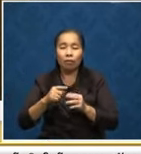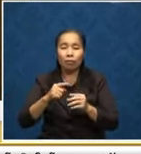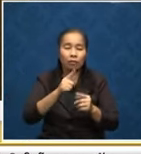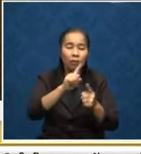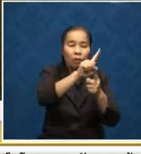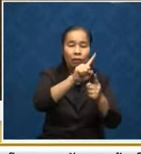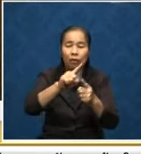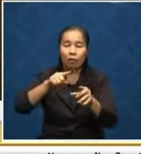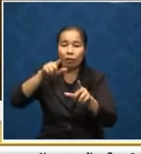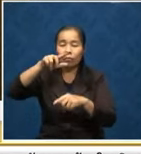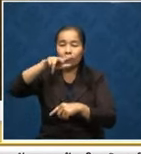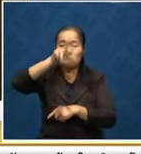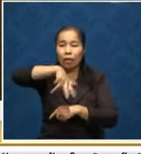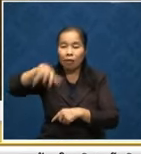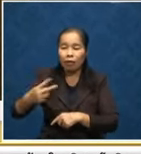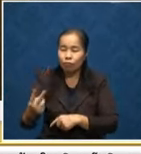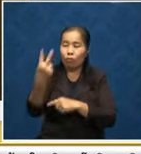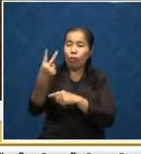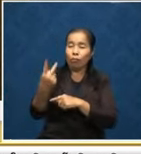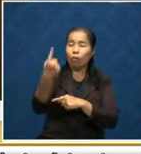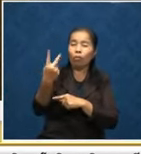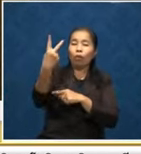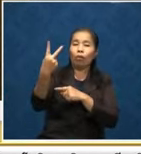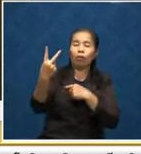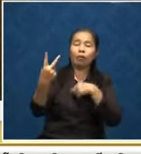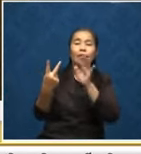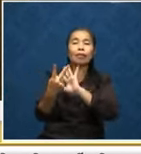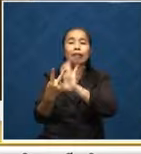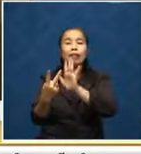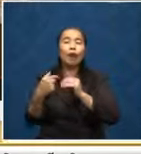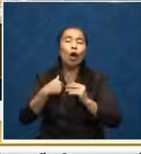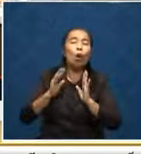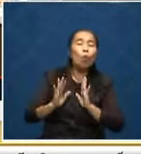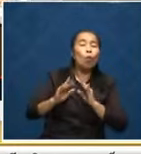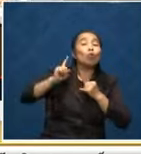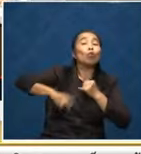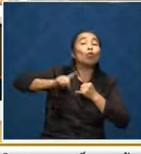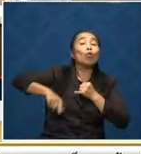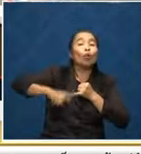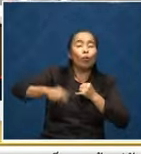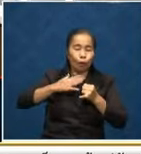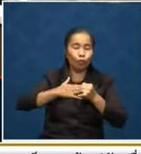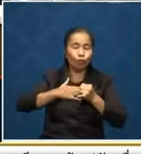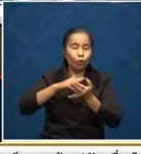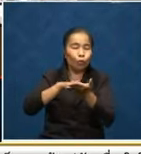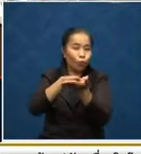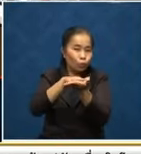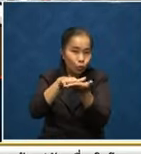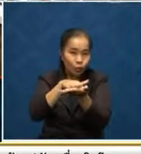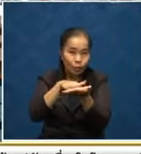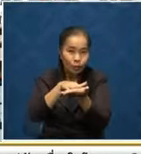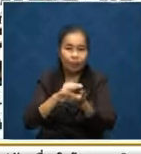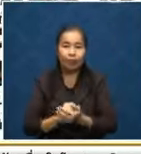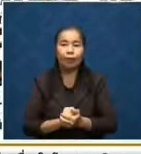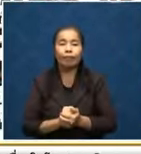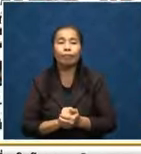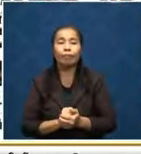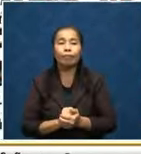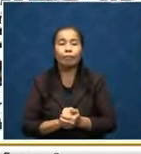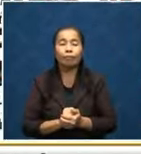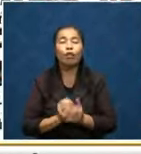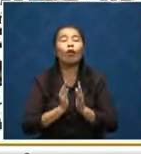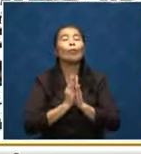เพื่อไทย2คนเลยเนี่ยมันดูกะไรกะไรอยู่ครับผมขออนุญาตยังไม่แสดงเหตุผลครับขอบพระคุณครับ ครับขอ